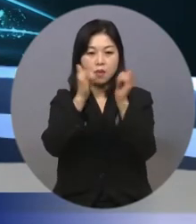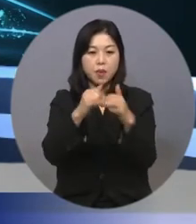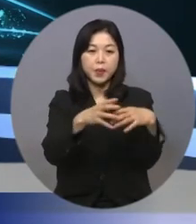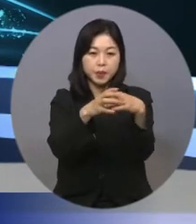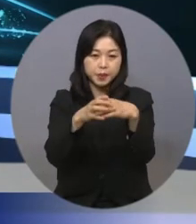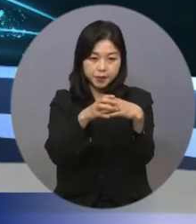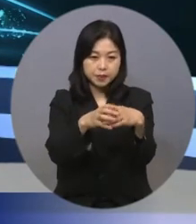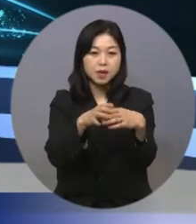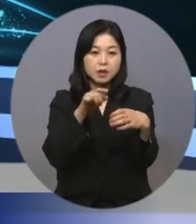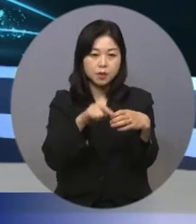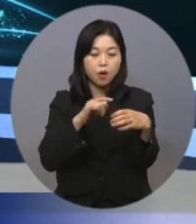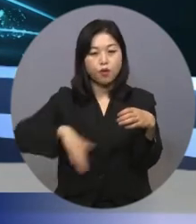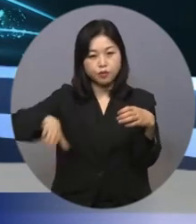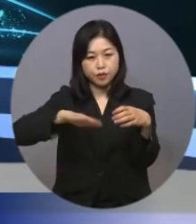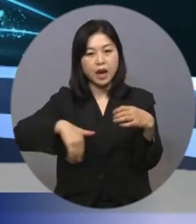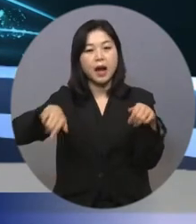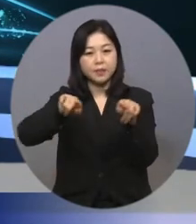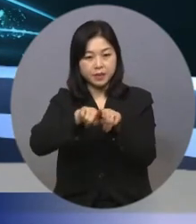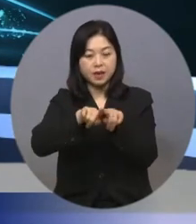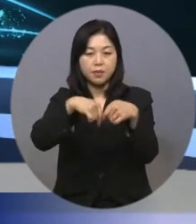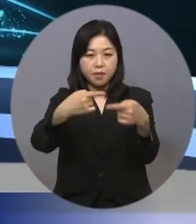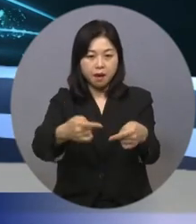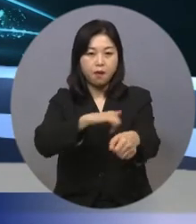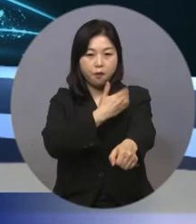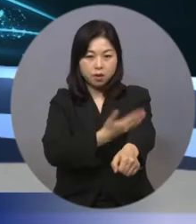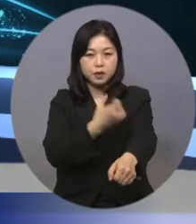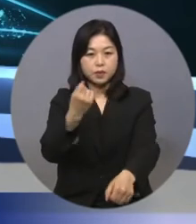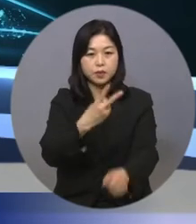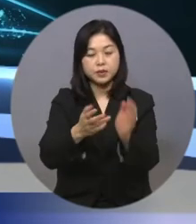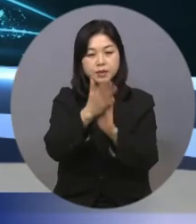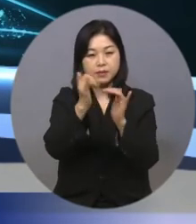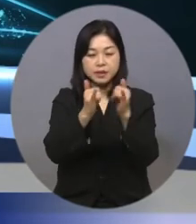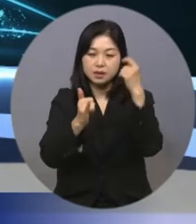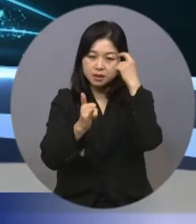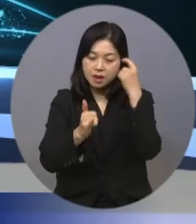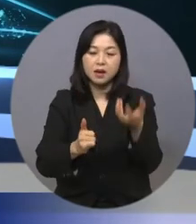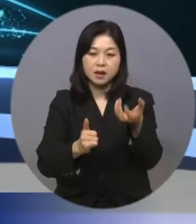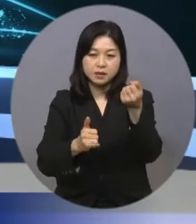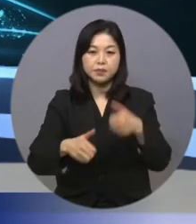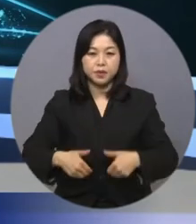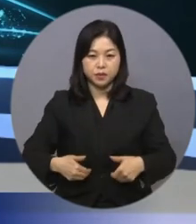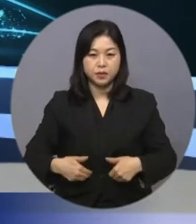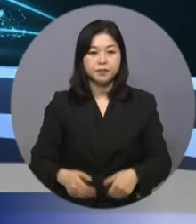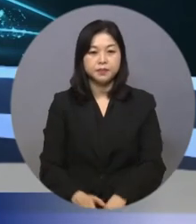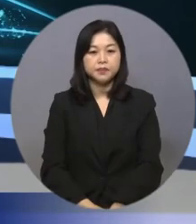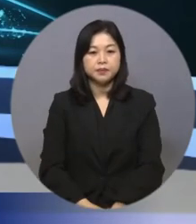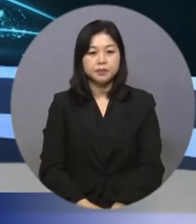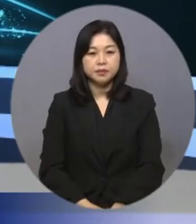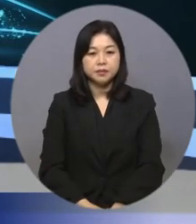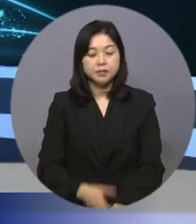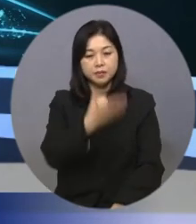공동체로서 우리 모두가 함께 해야 할 권리이자 시민의식임을